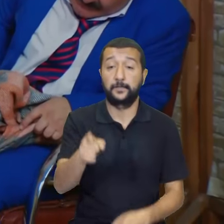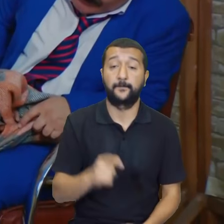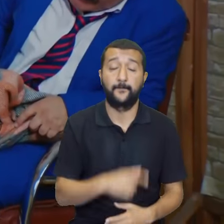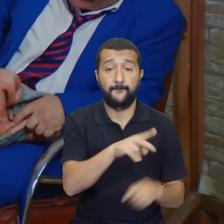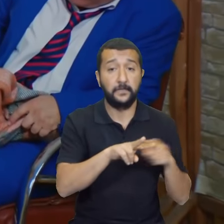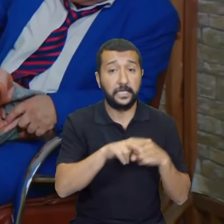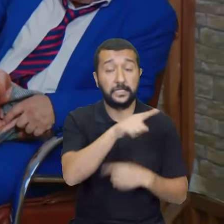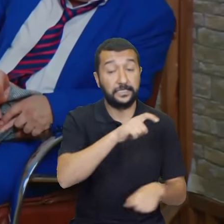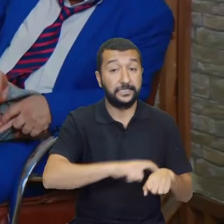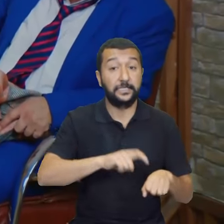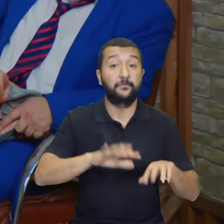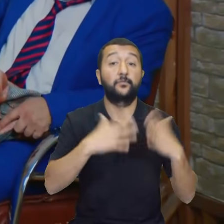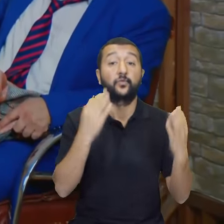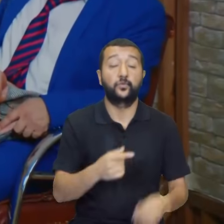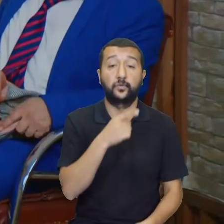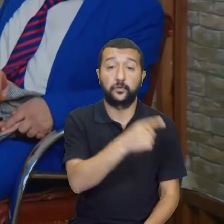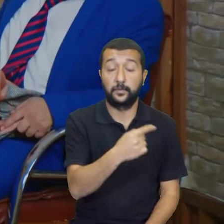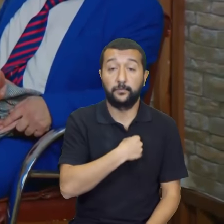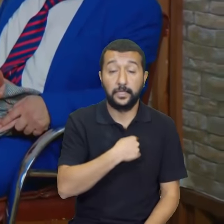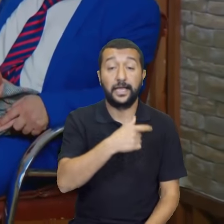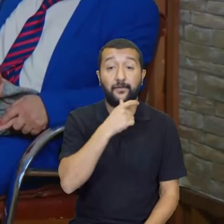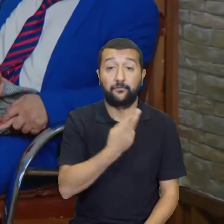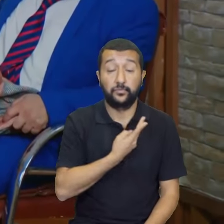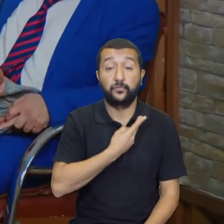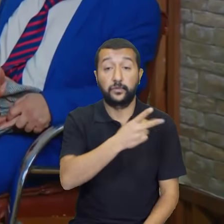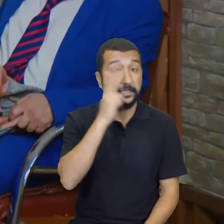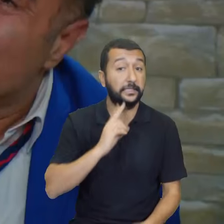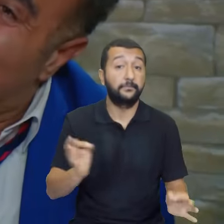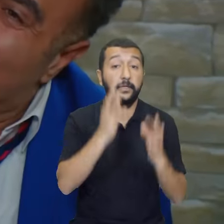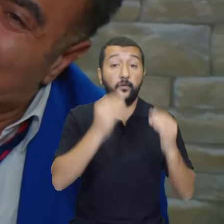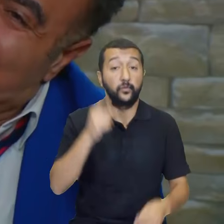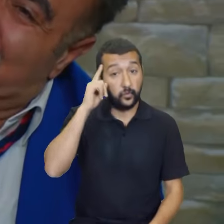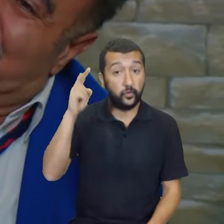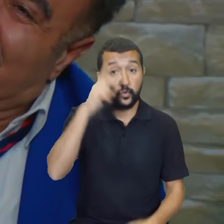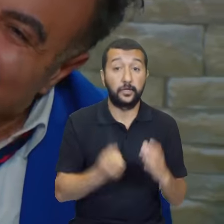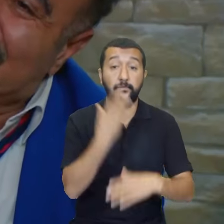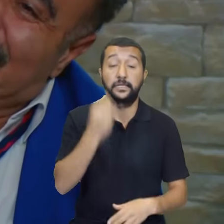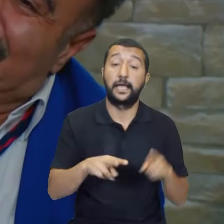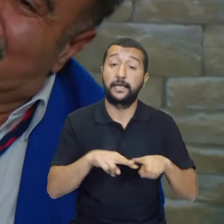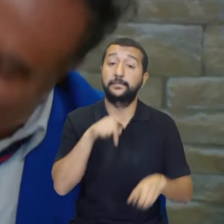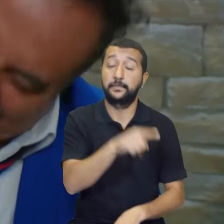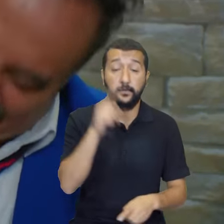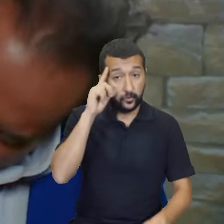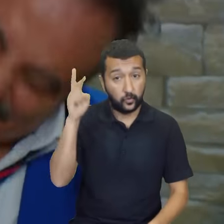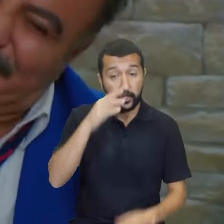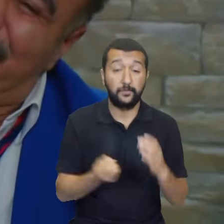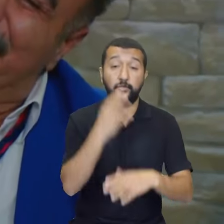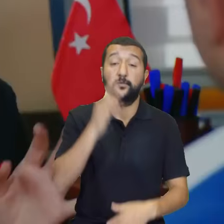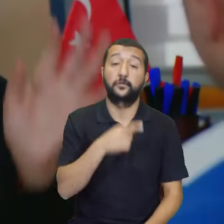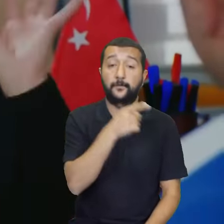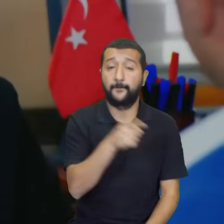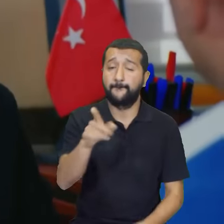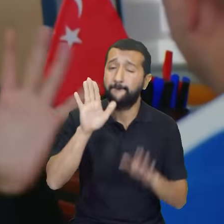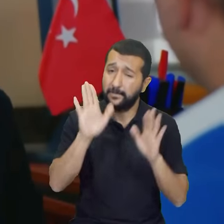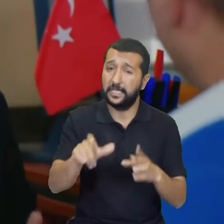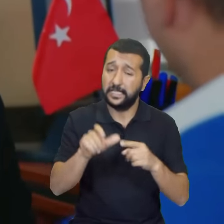Şener. Yadigar da sinirimi bozuyor. Benim kahvem de köşeyi döndü. Rüyalarıma giriyor Ayşen, rüyalarıma giriyor.